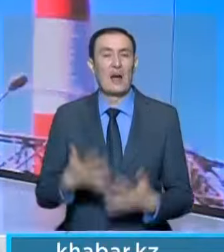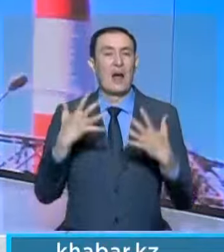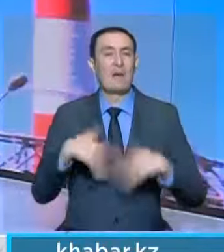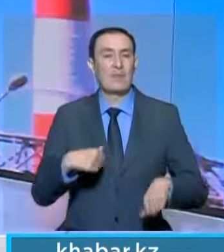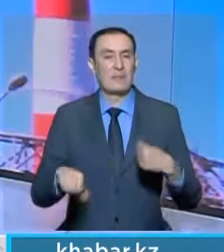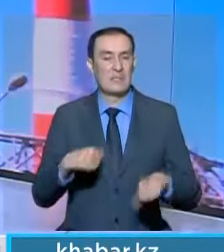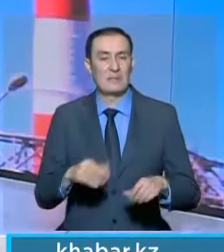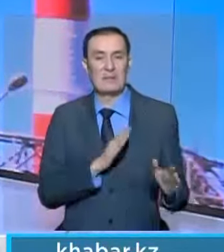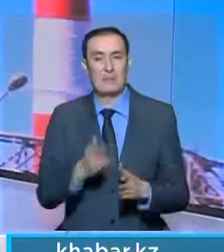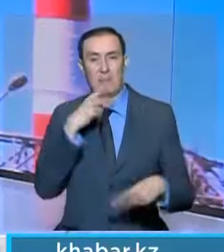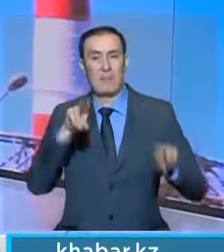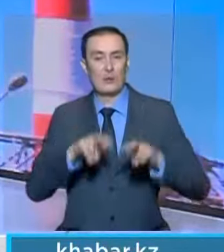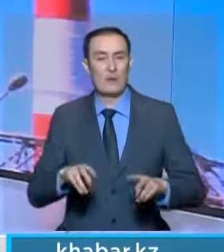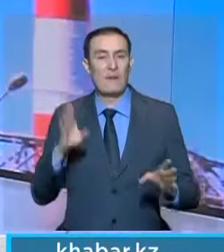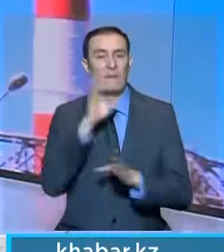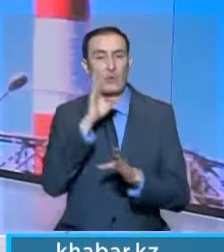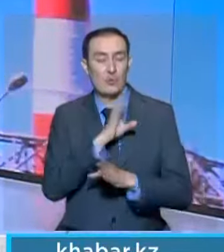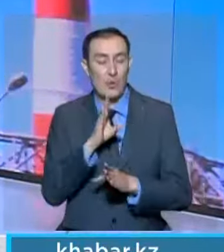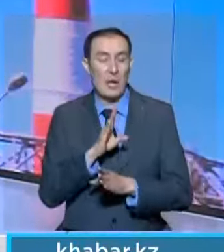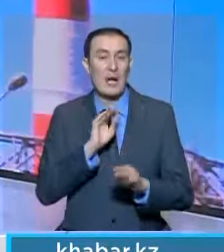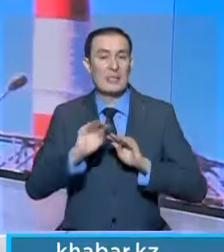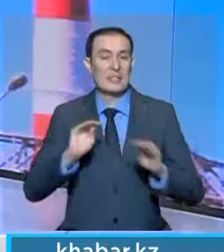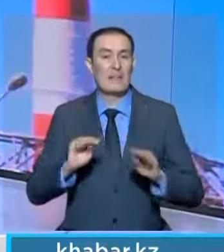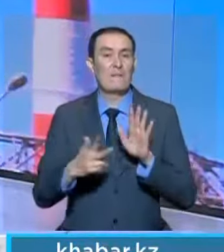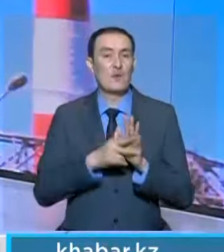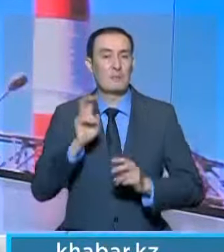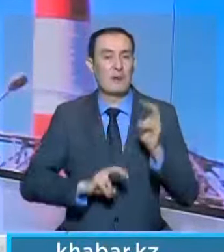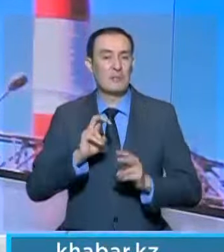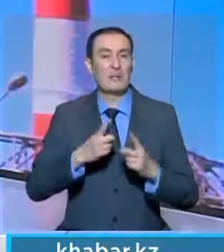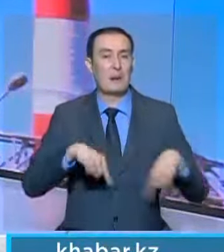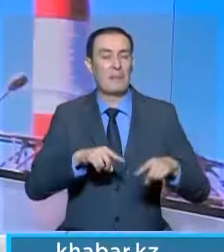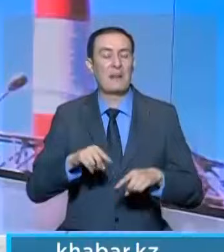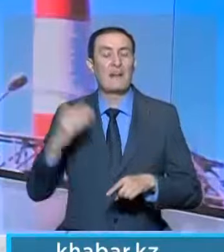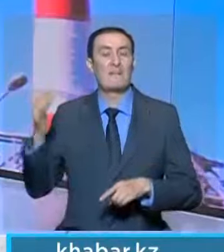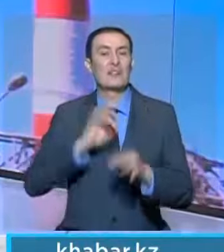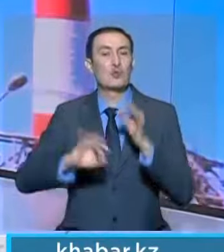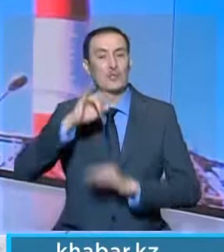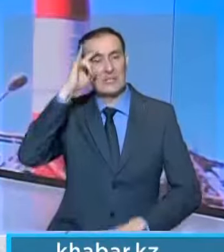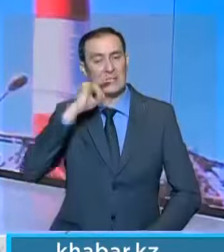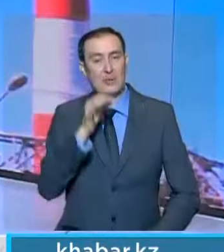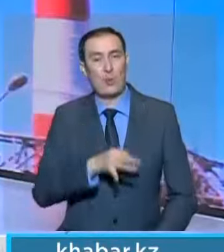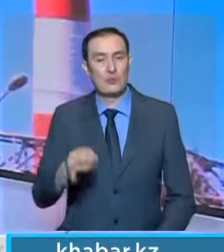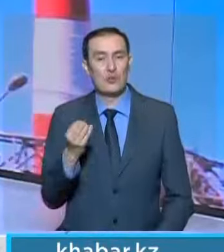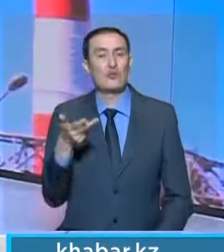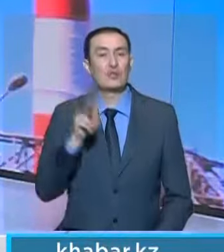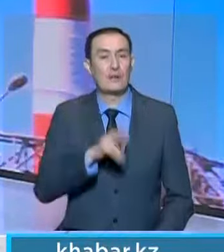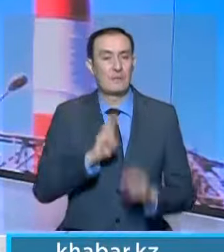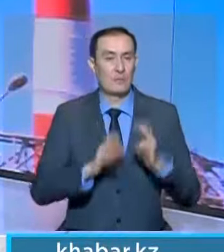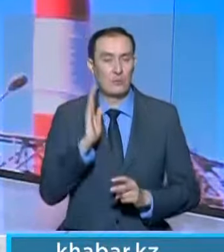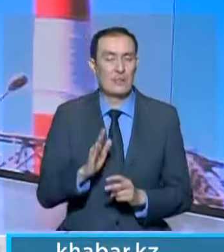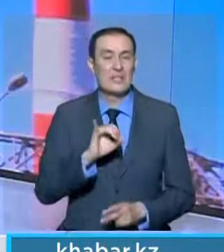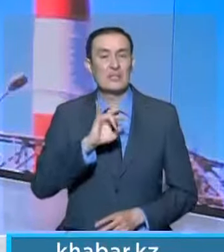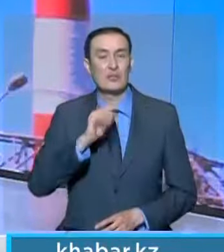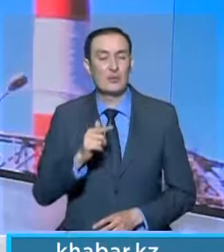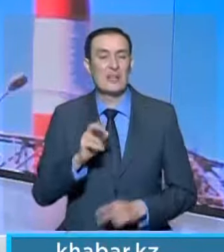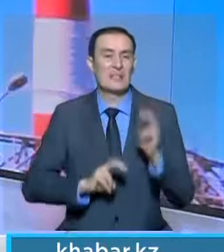Автоматизированными системами мониторинга атмосферного воздуха оснастили 8 промышленных предприятий Восточного Казахстана. На очереди еще 3. Уже с июня